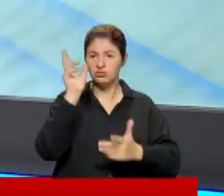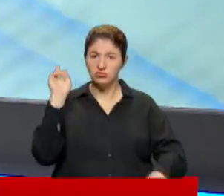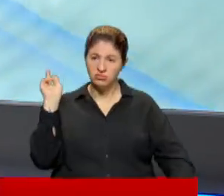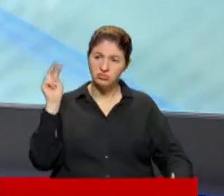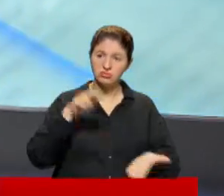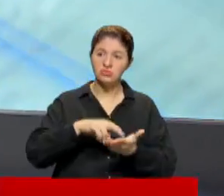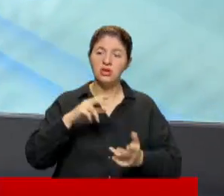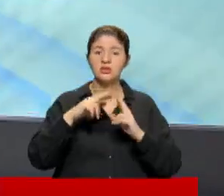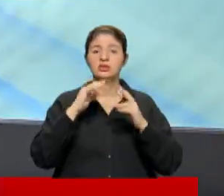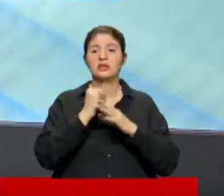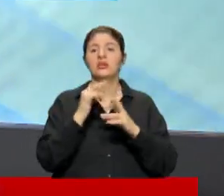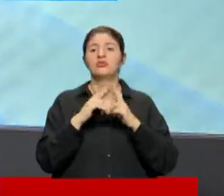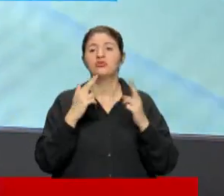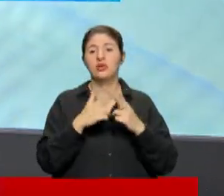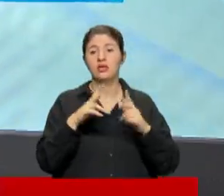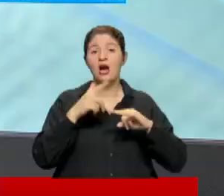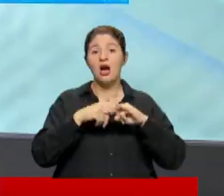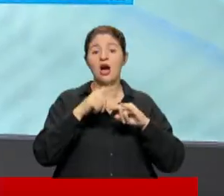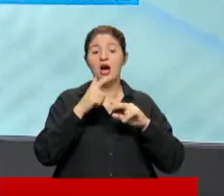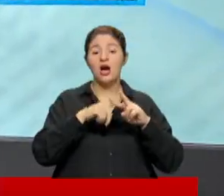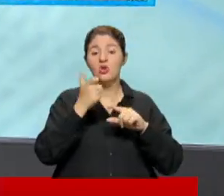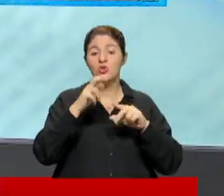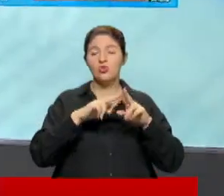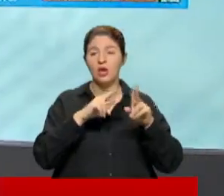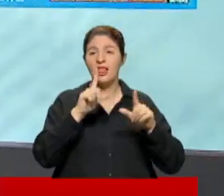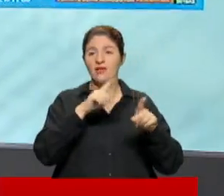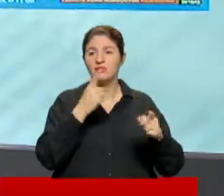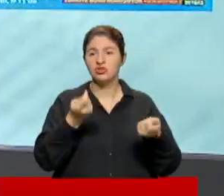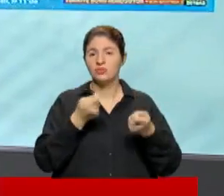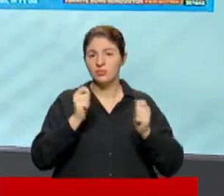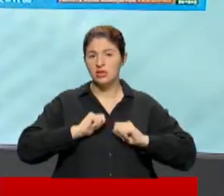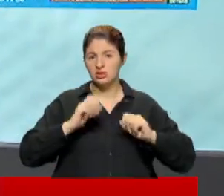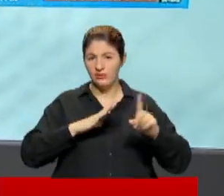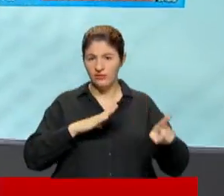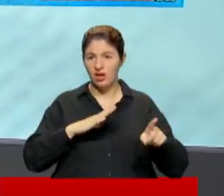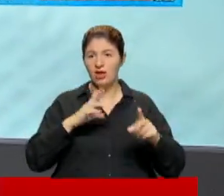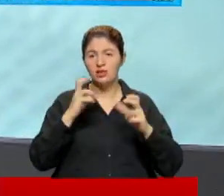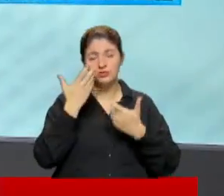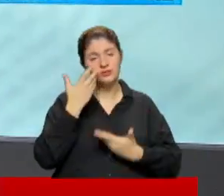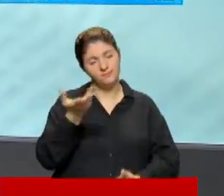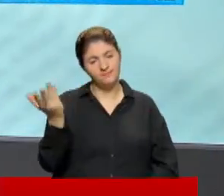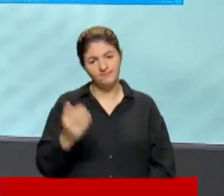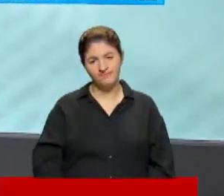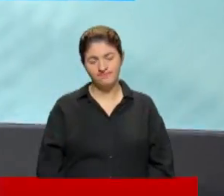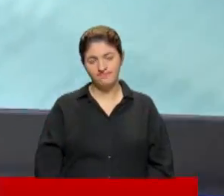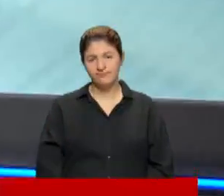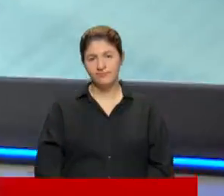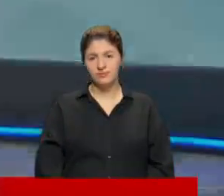kalktı ve sanat camiasından Haluk Levent Haluk Levent'in bir çabası var ekranlarınıza